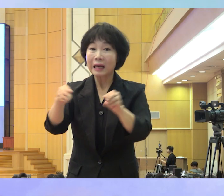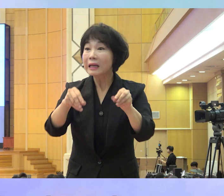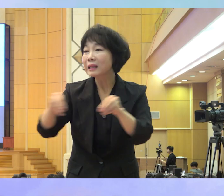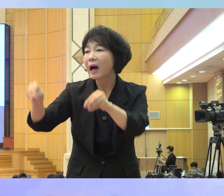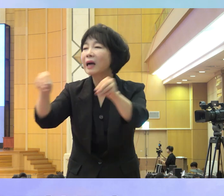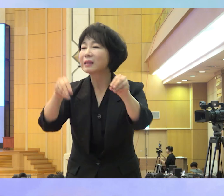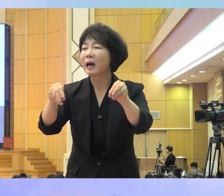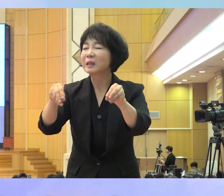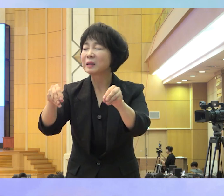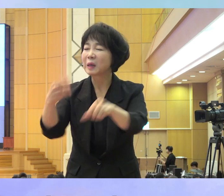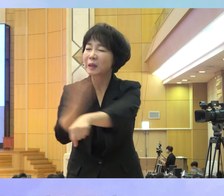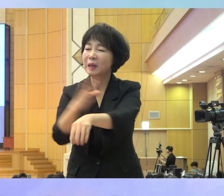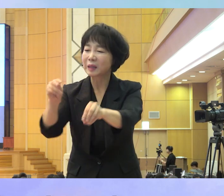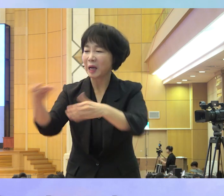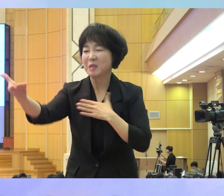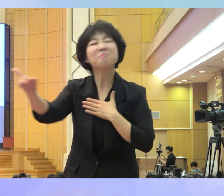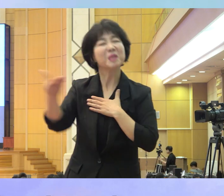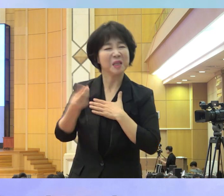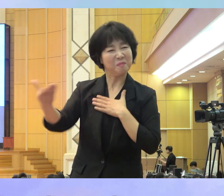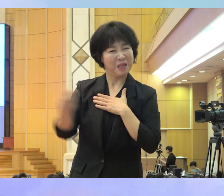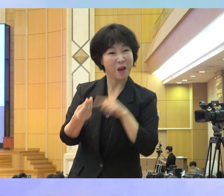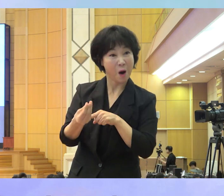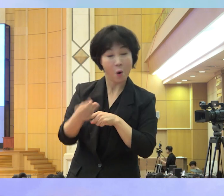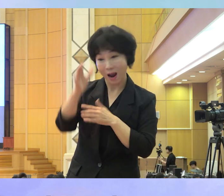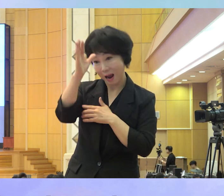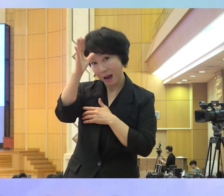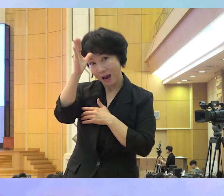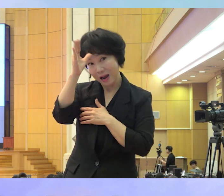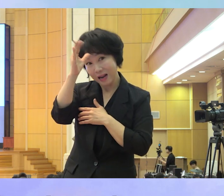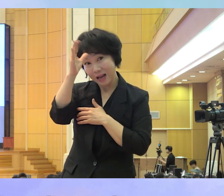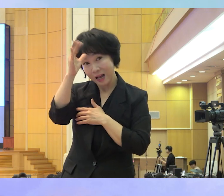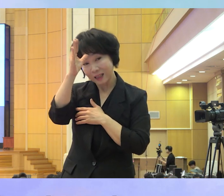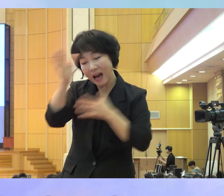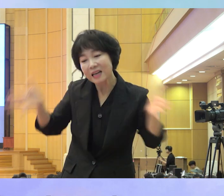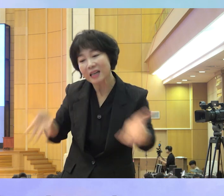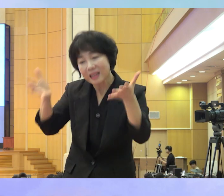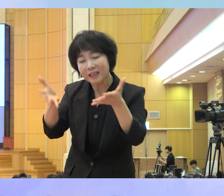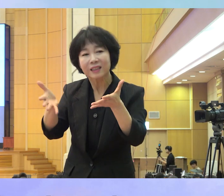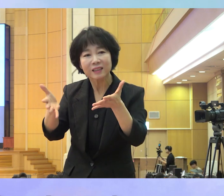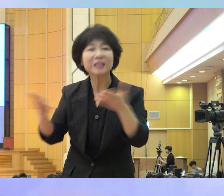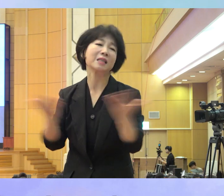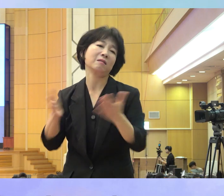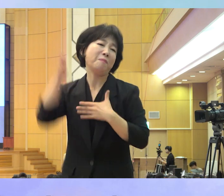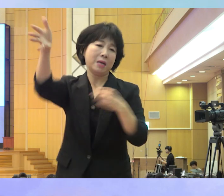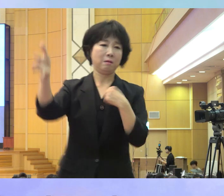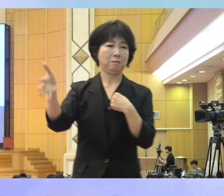임대해서 양계장을 했답니다. 양계장 하면서